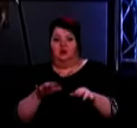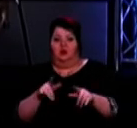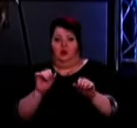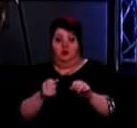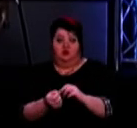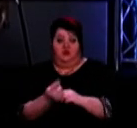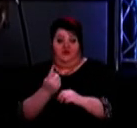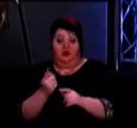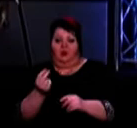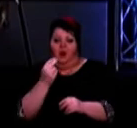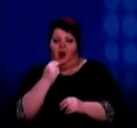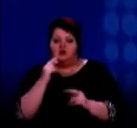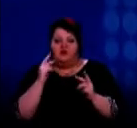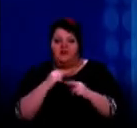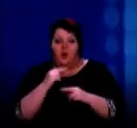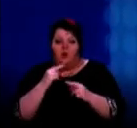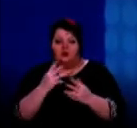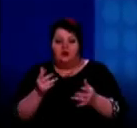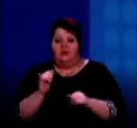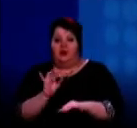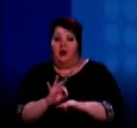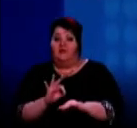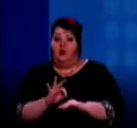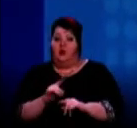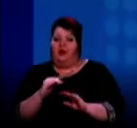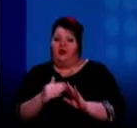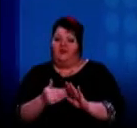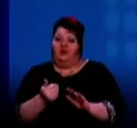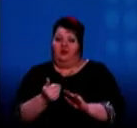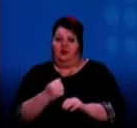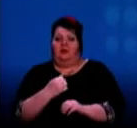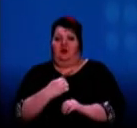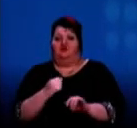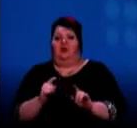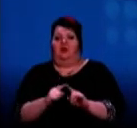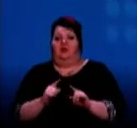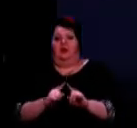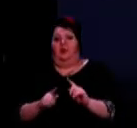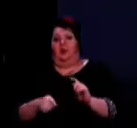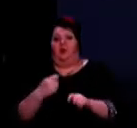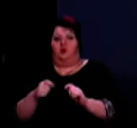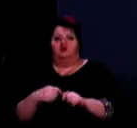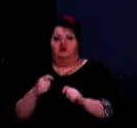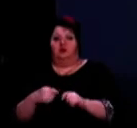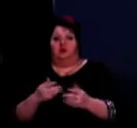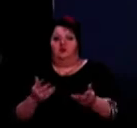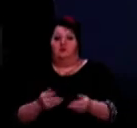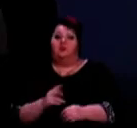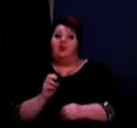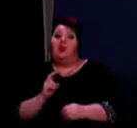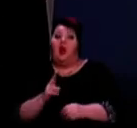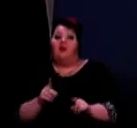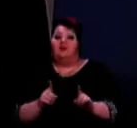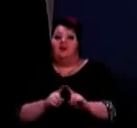можуть виникати і харчові отруєння, і хвороби, які викликані, на жаль, такими санітарними порушеннями. Як у такому